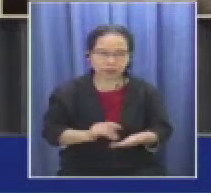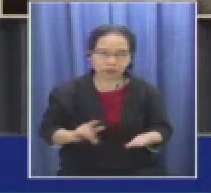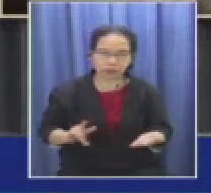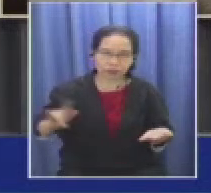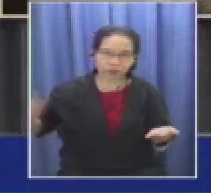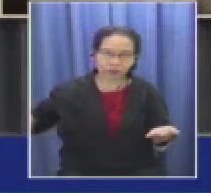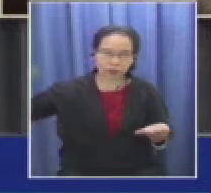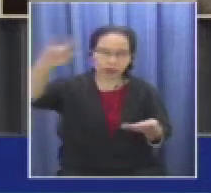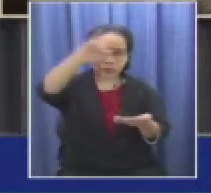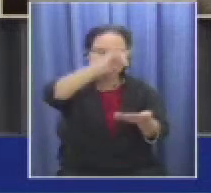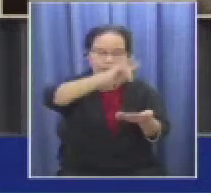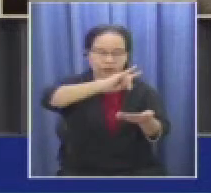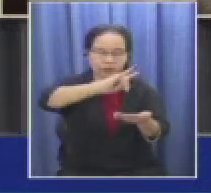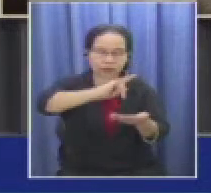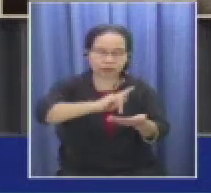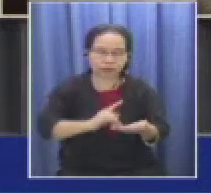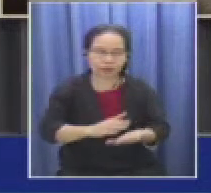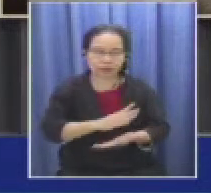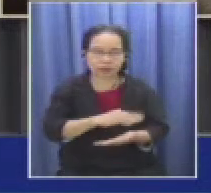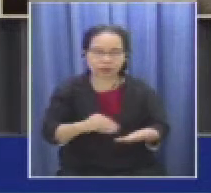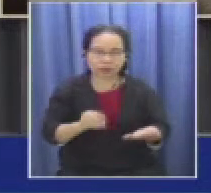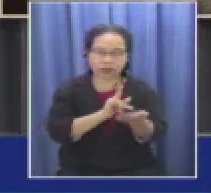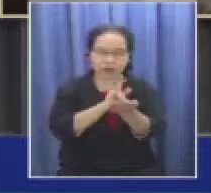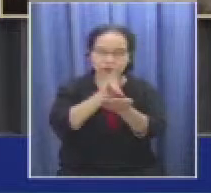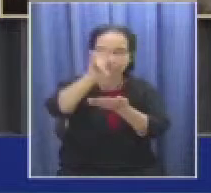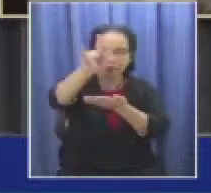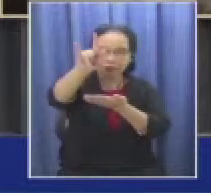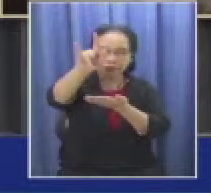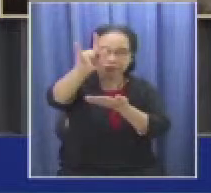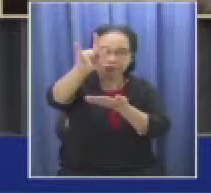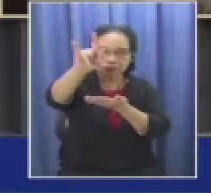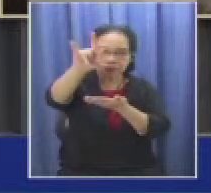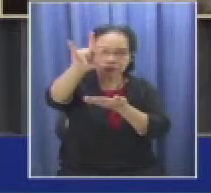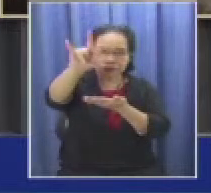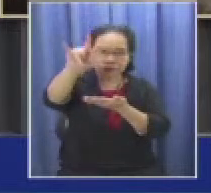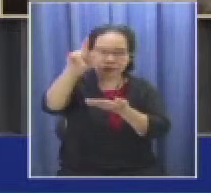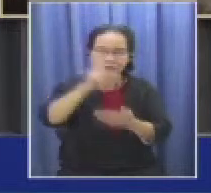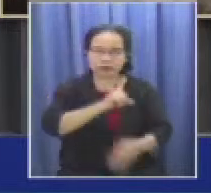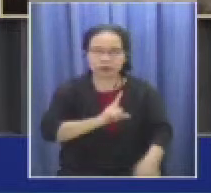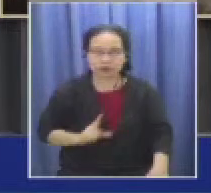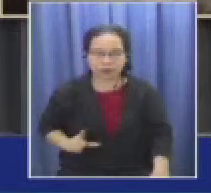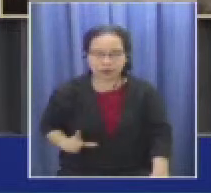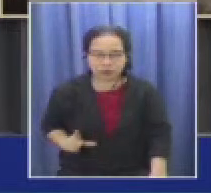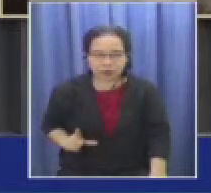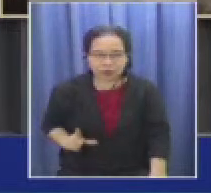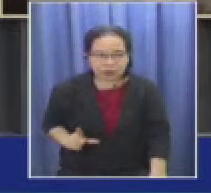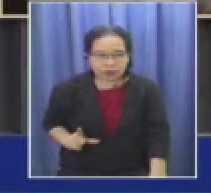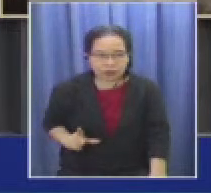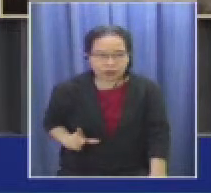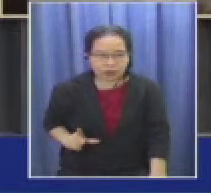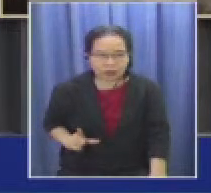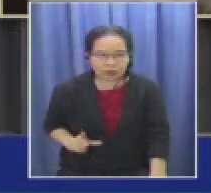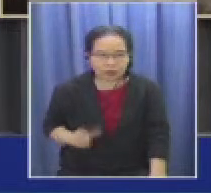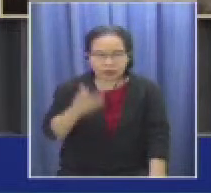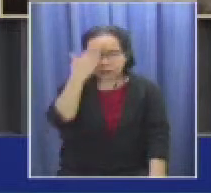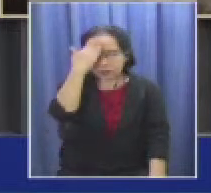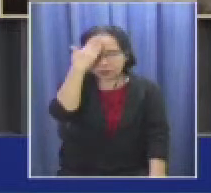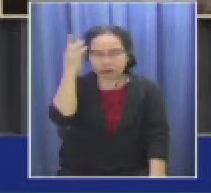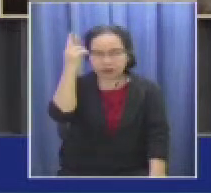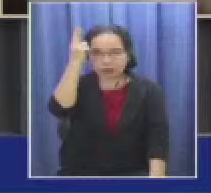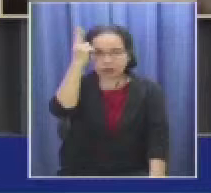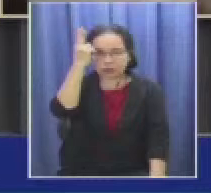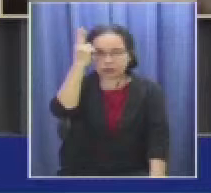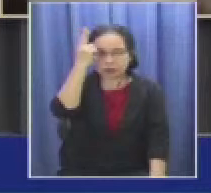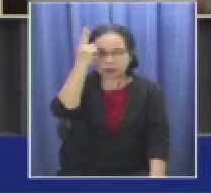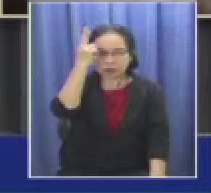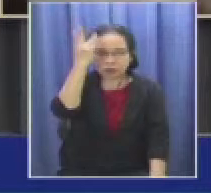so bɛkɔ kekan numere hu nsɛnsɛm biara ano bɛkɔ kekan nsɛm hunu adeɛ hia wɔ no na bisa adeɛ